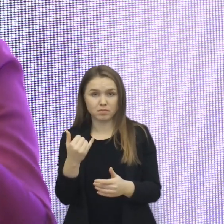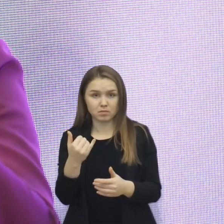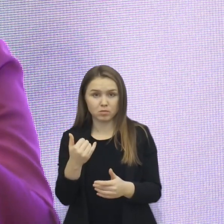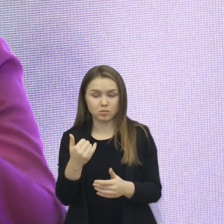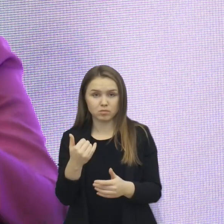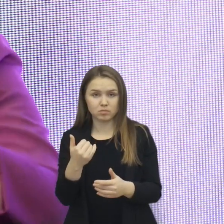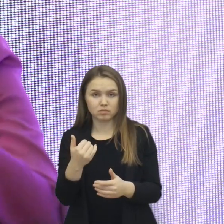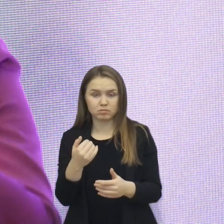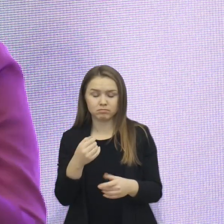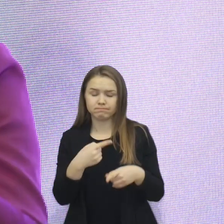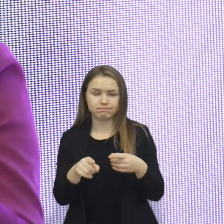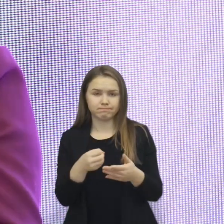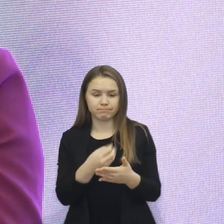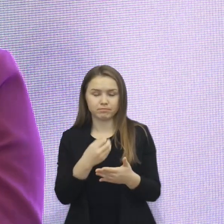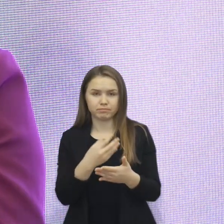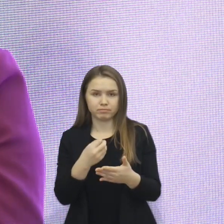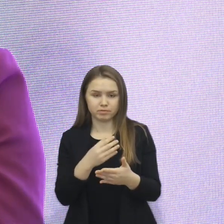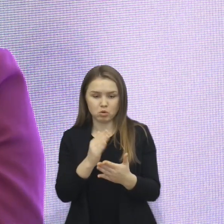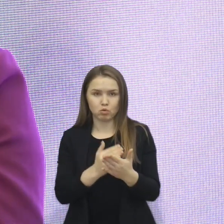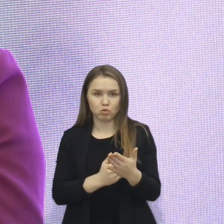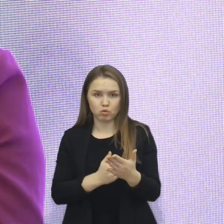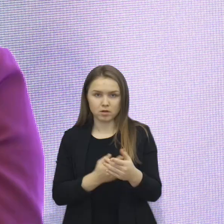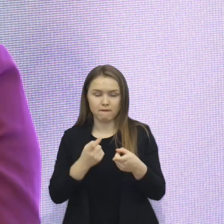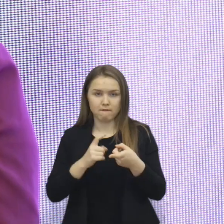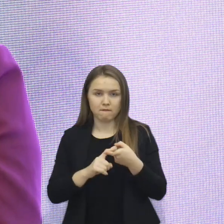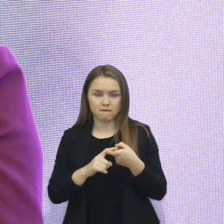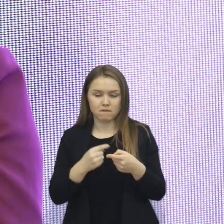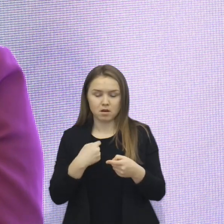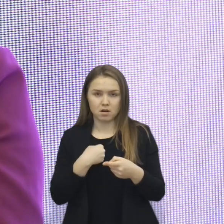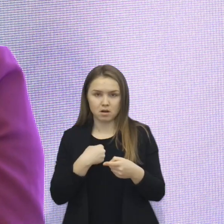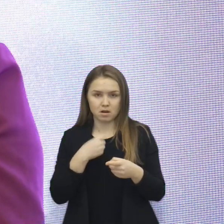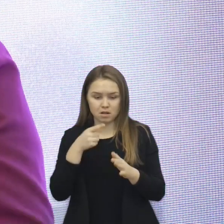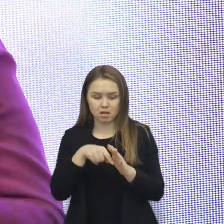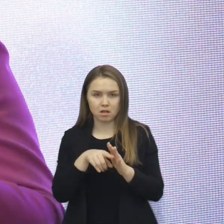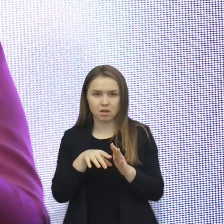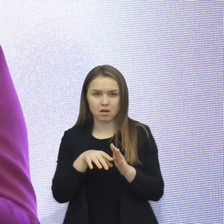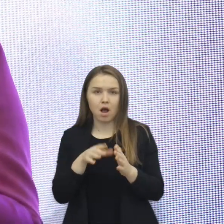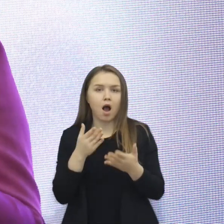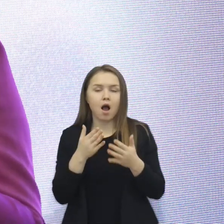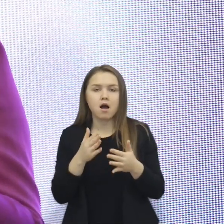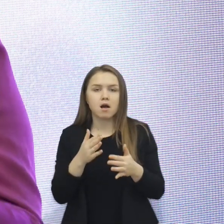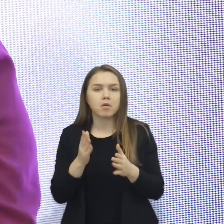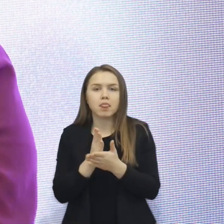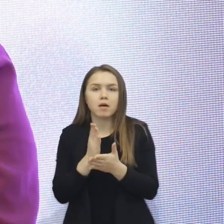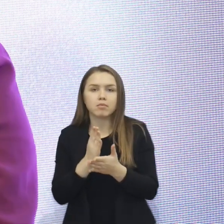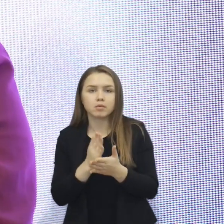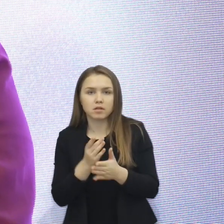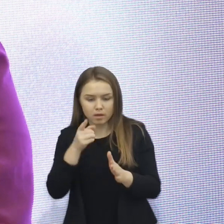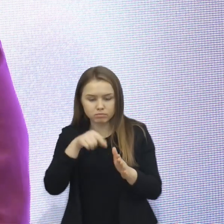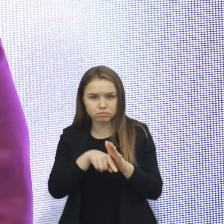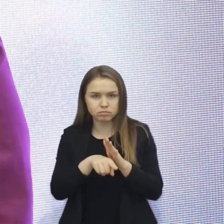tas kontentas arba tas turinys netgi pas tave ateina net nenorom kartais, už kurį tu gali užsikabinti. Tai va